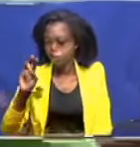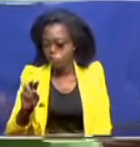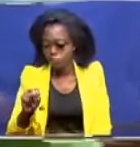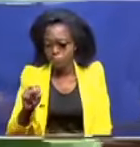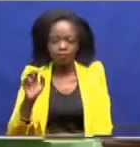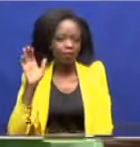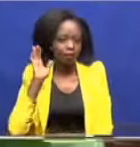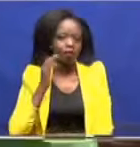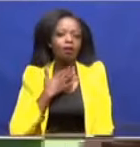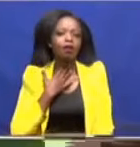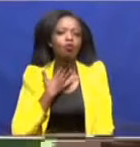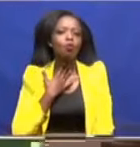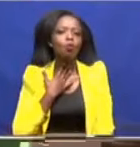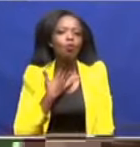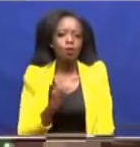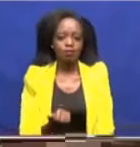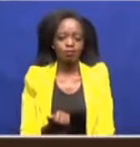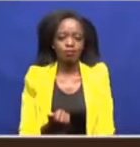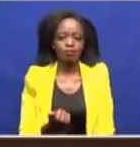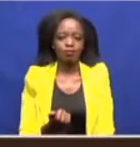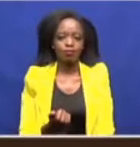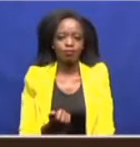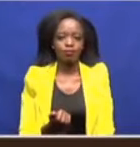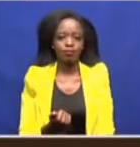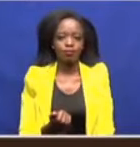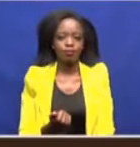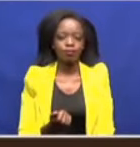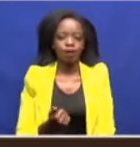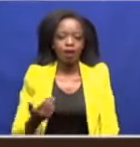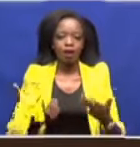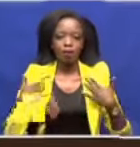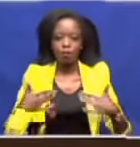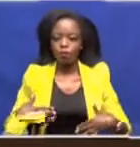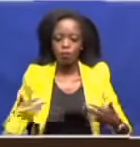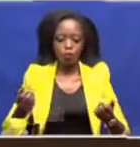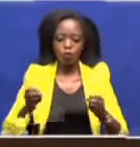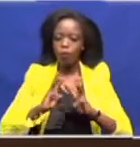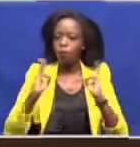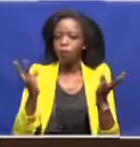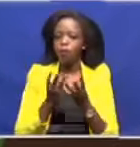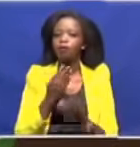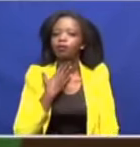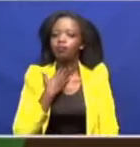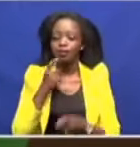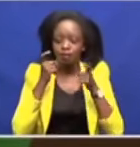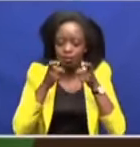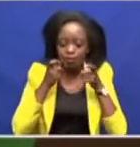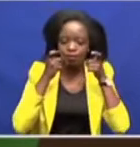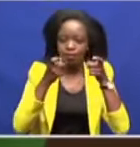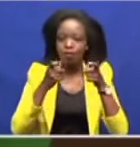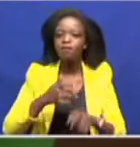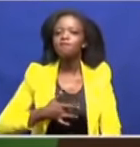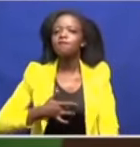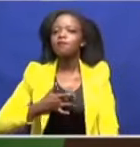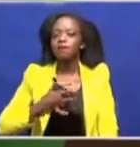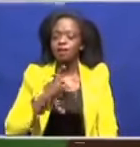akasikia ile roho ya kidunia roho ya dhambi